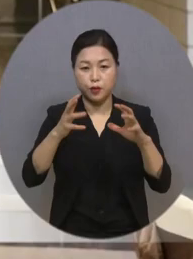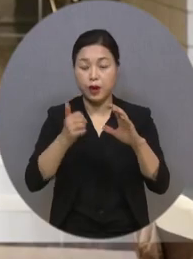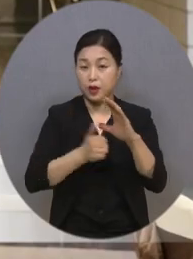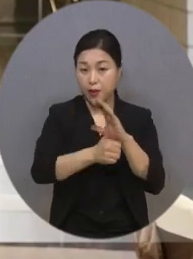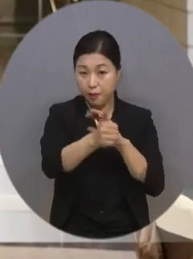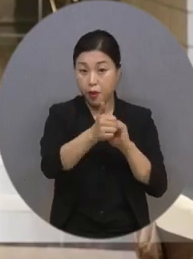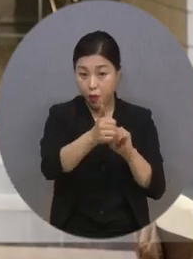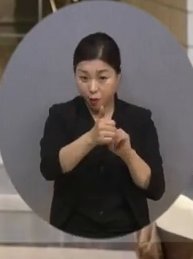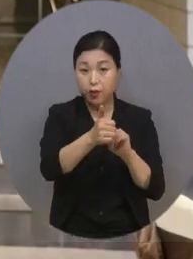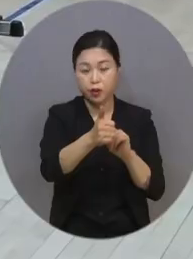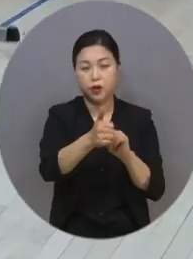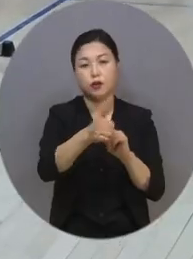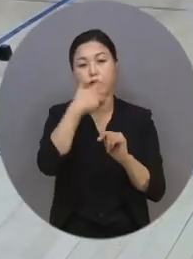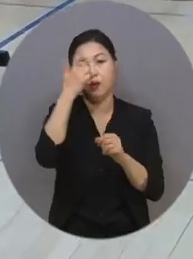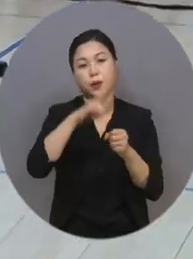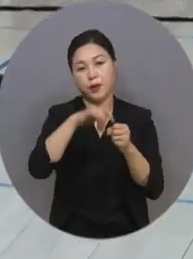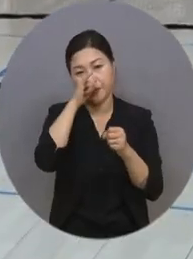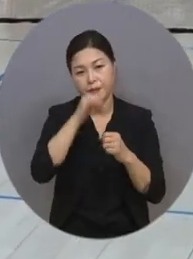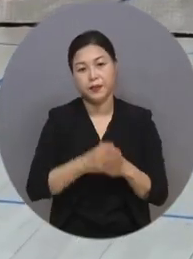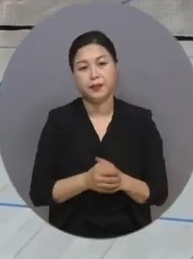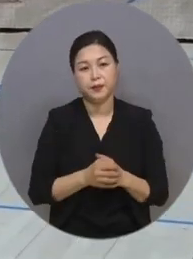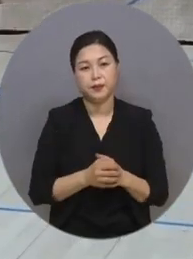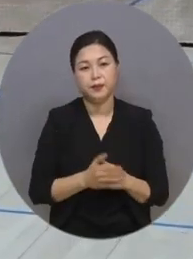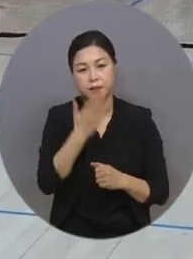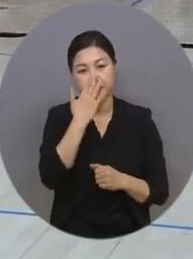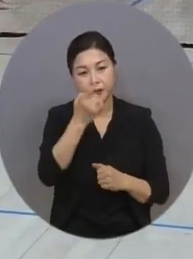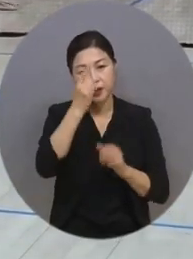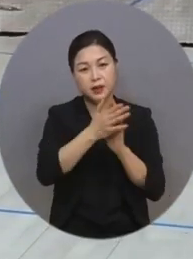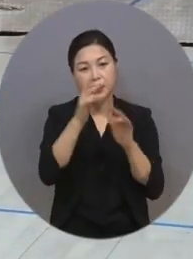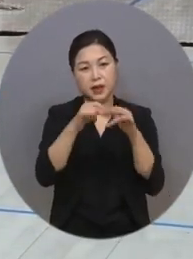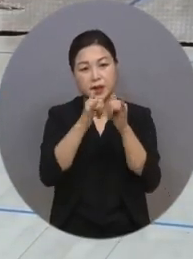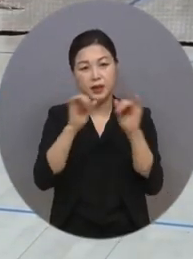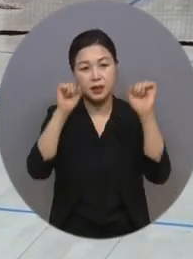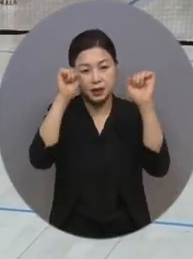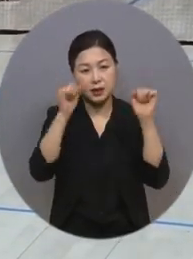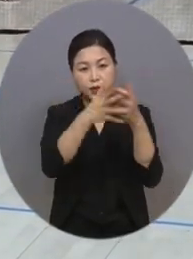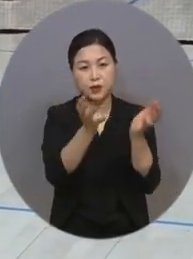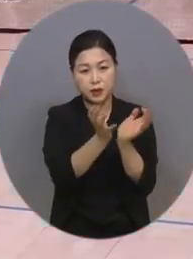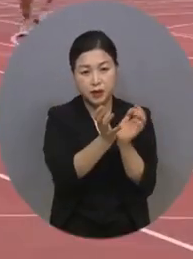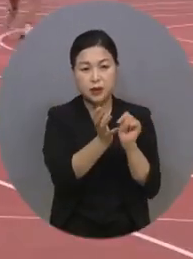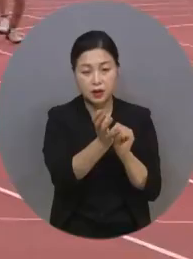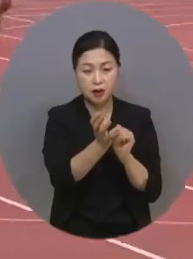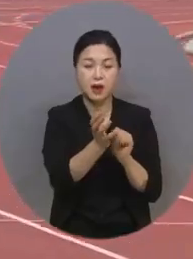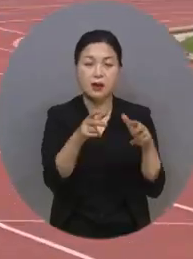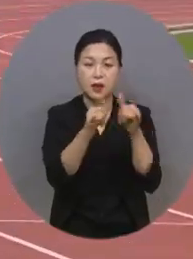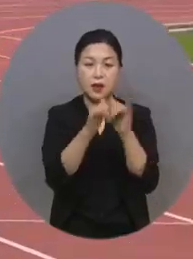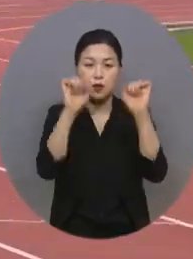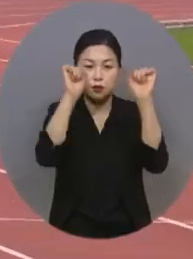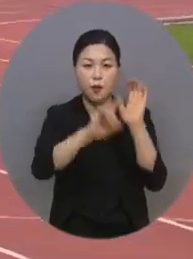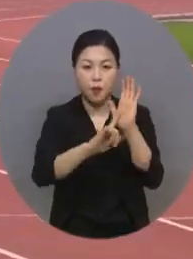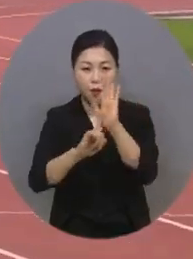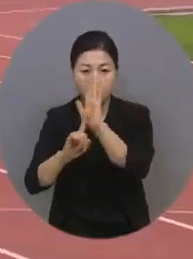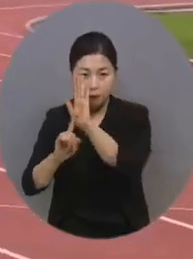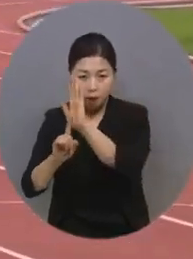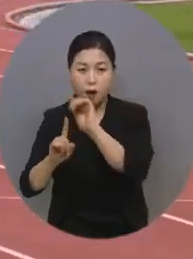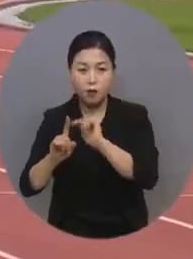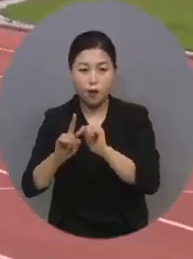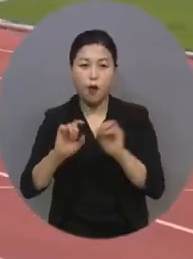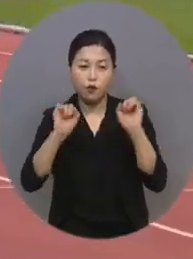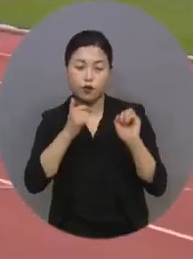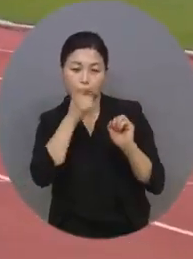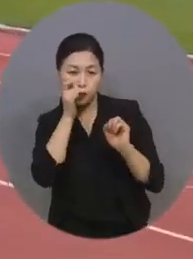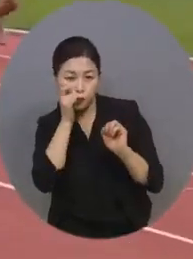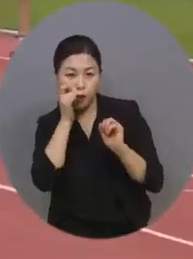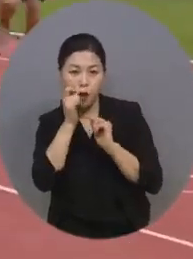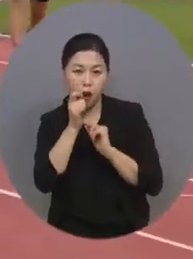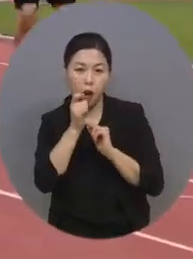국가대표가 되는 것이 꿈과 목표입니다. 순천시 장애인체육회는 장애인 스포츠를 더 알리고 장애인 체육인들의 운동에 부족함이 없도록